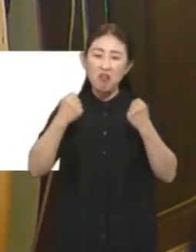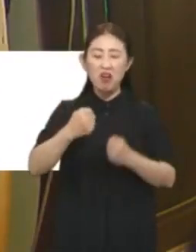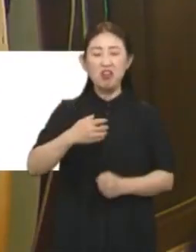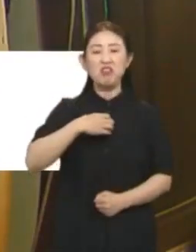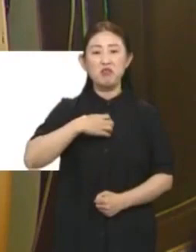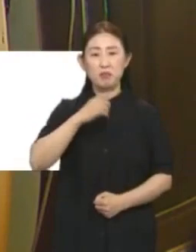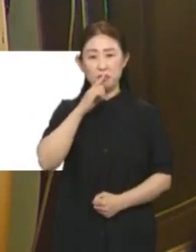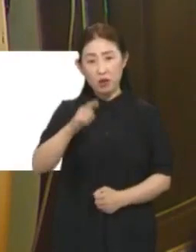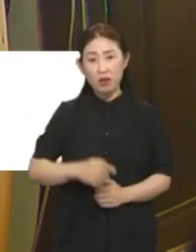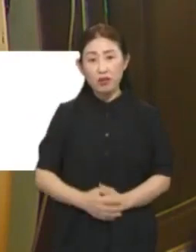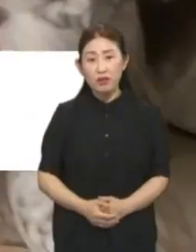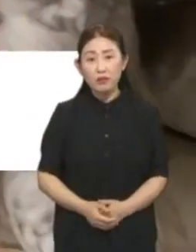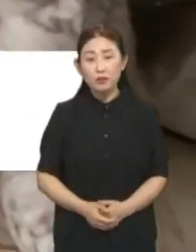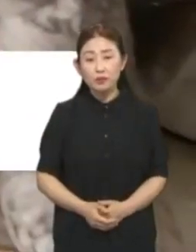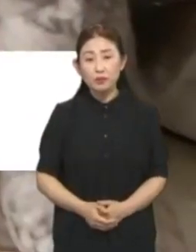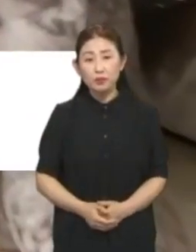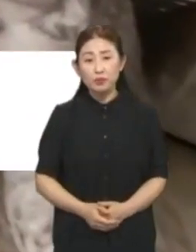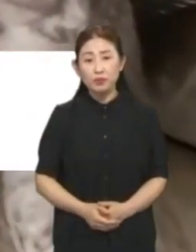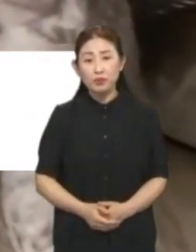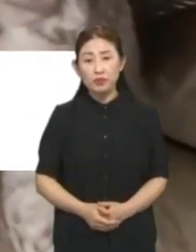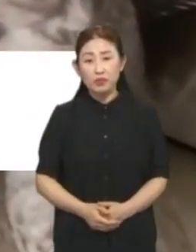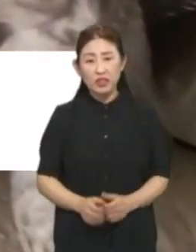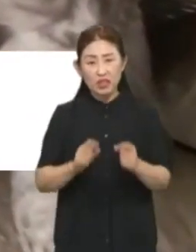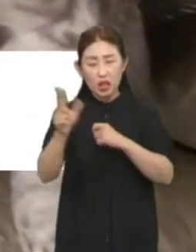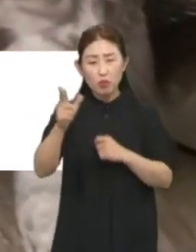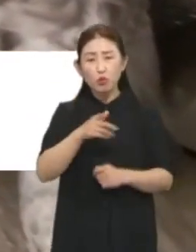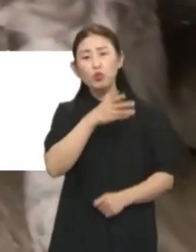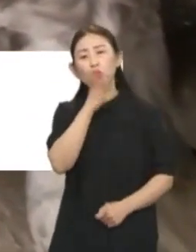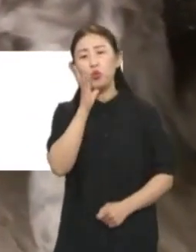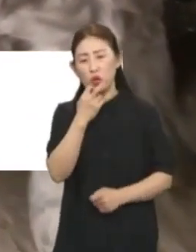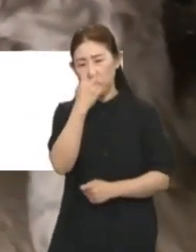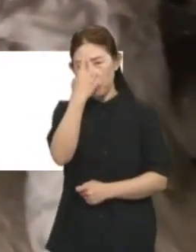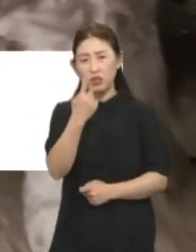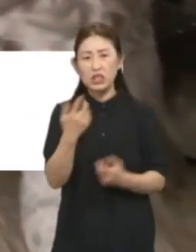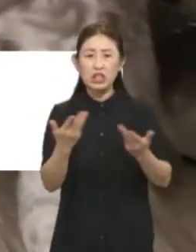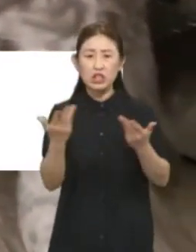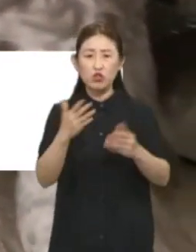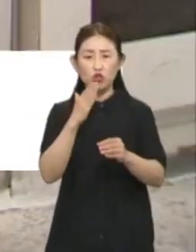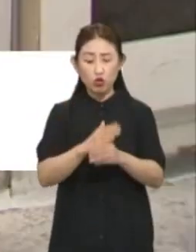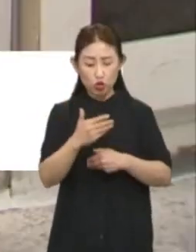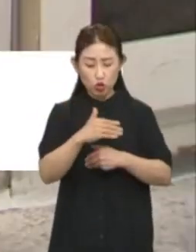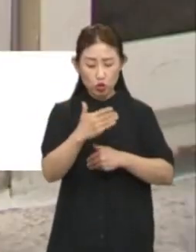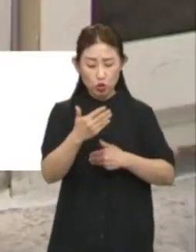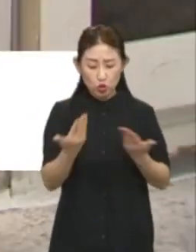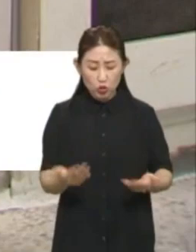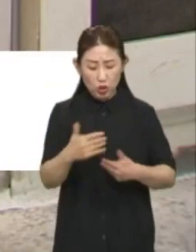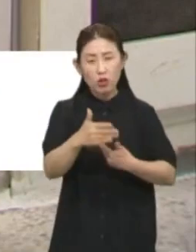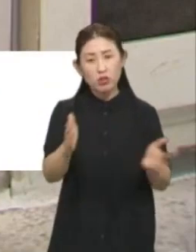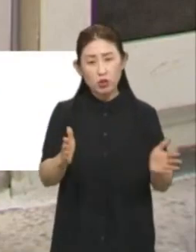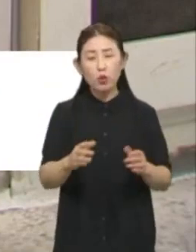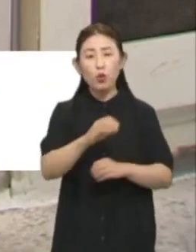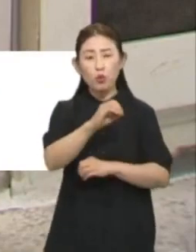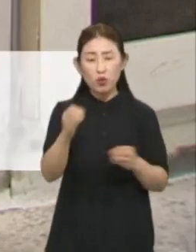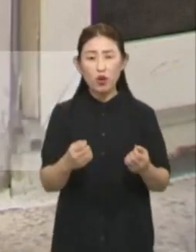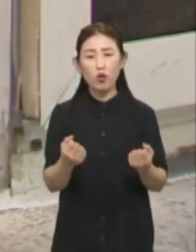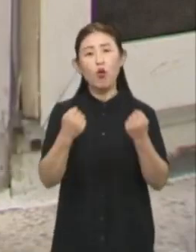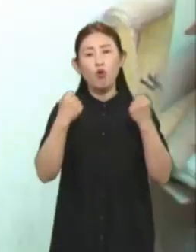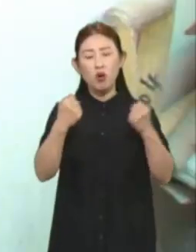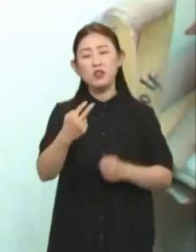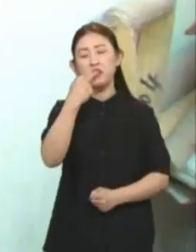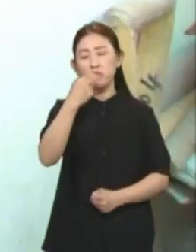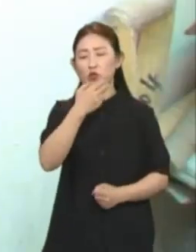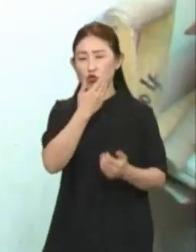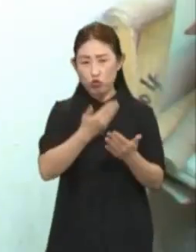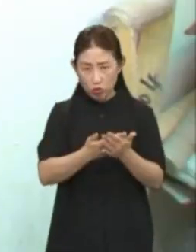상황이라고 지적했습니다 특히 대부분 고령자인 경비 노동자들에게 휴게시설은 건강권 생명권과